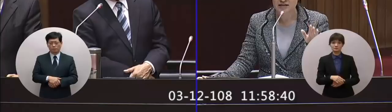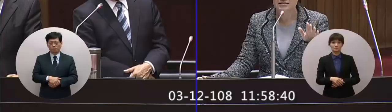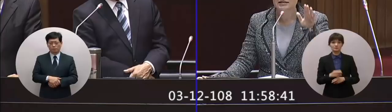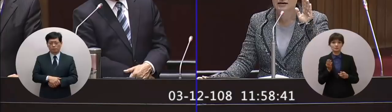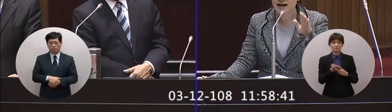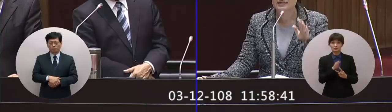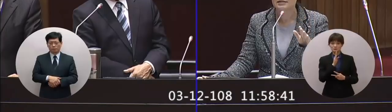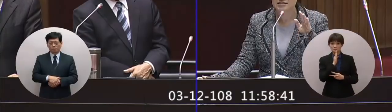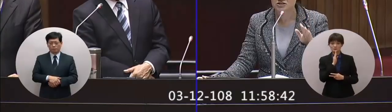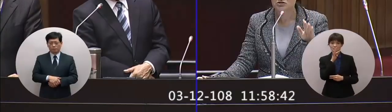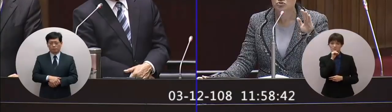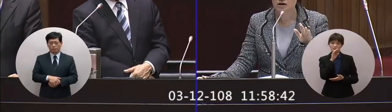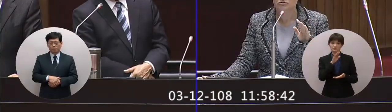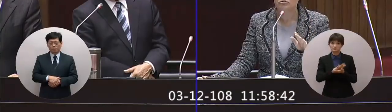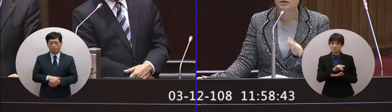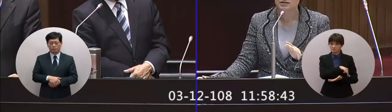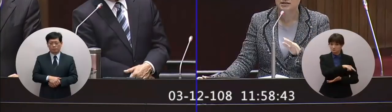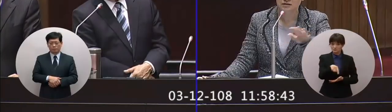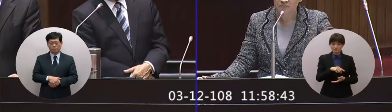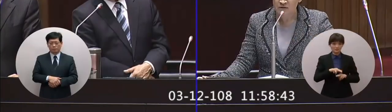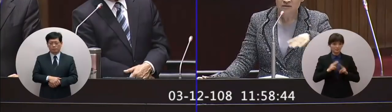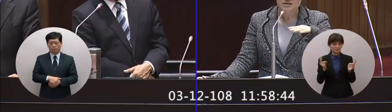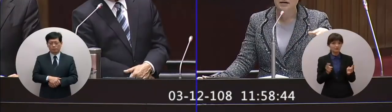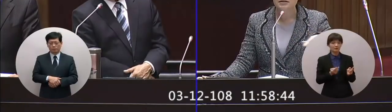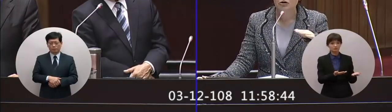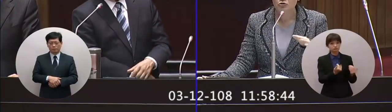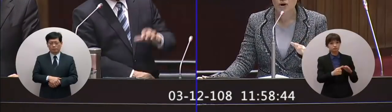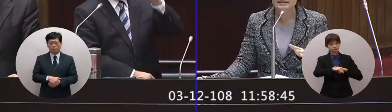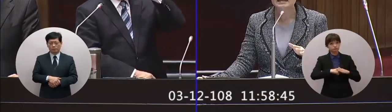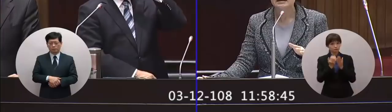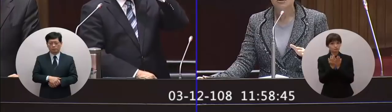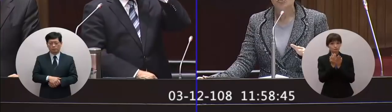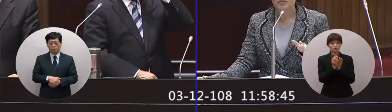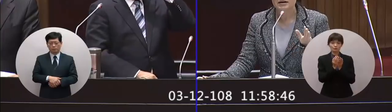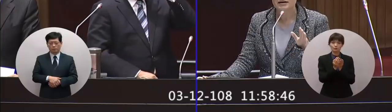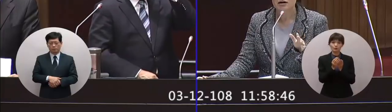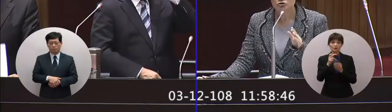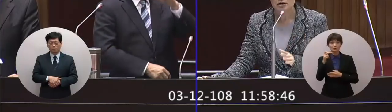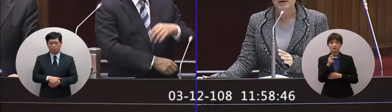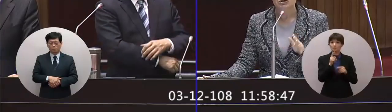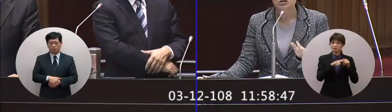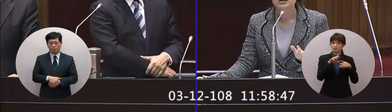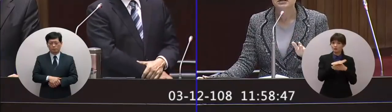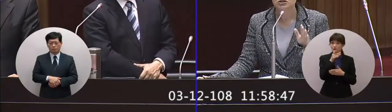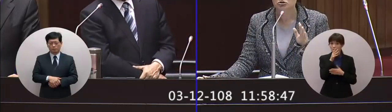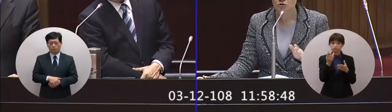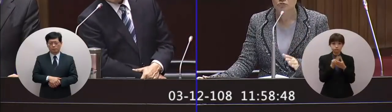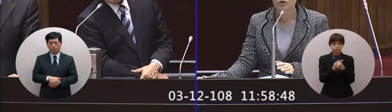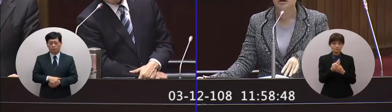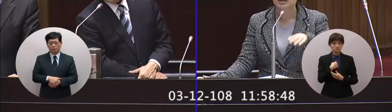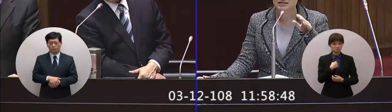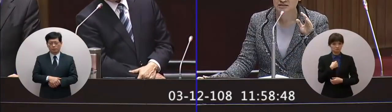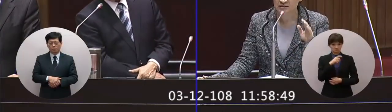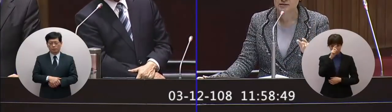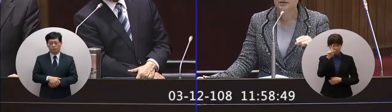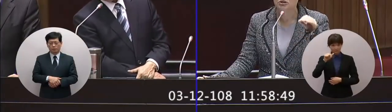更小年纪的孩子接受双语的这个教育环境。我们更要确保师资是充